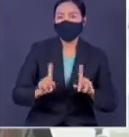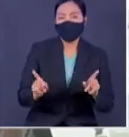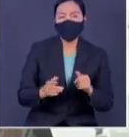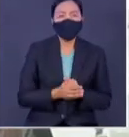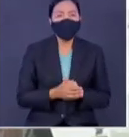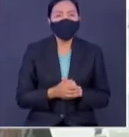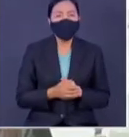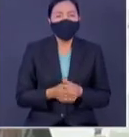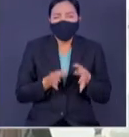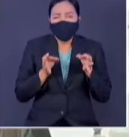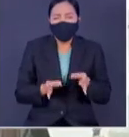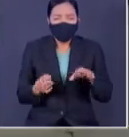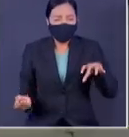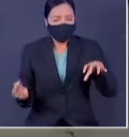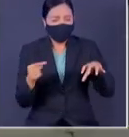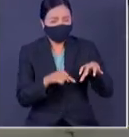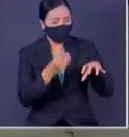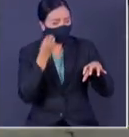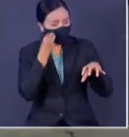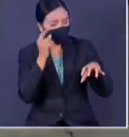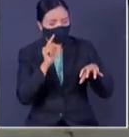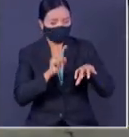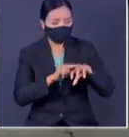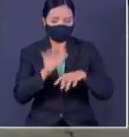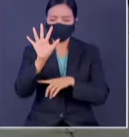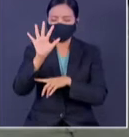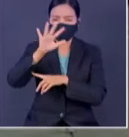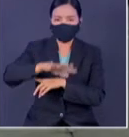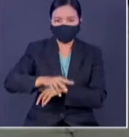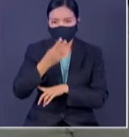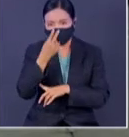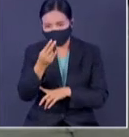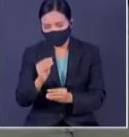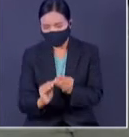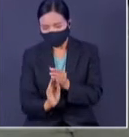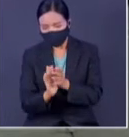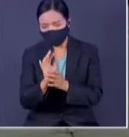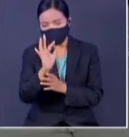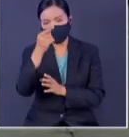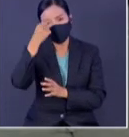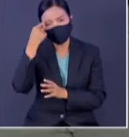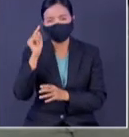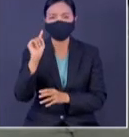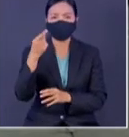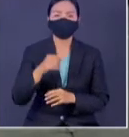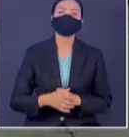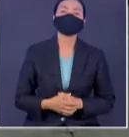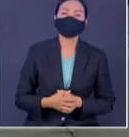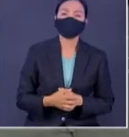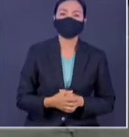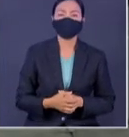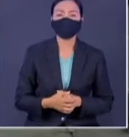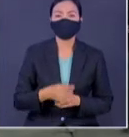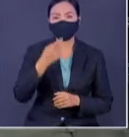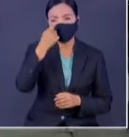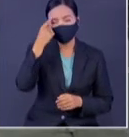ไม่ทันได้ตัดสินใจเดินทางกลับแล้วครับ5โมงเย็นเกิดแบบนี้แล้วครับคุณผู้ชมครับมันโหมไหม้อย่างรุนแรงนะครับกลุ่มควันไ